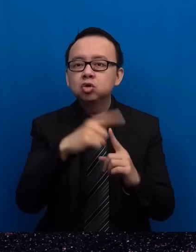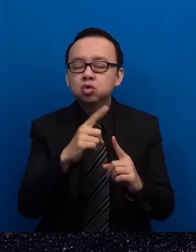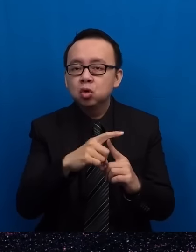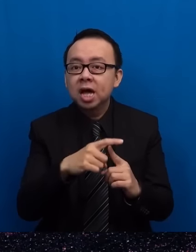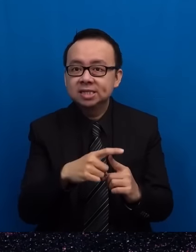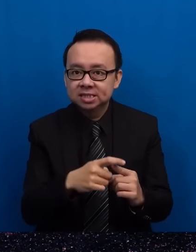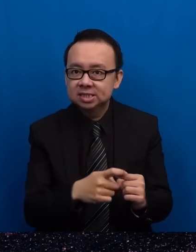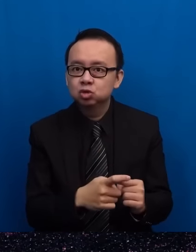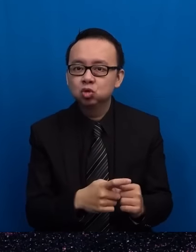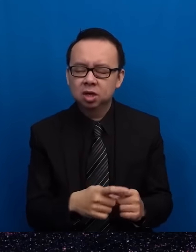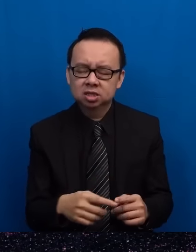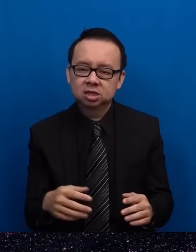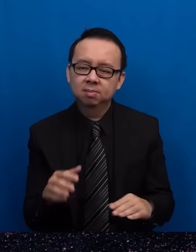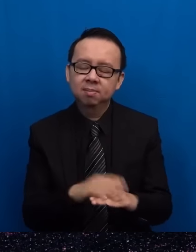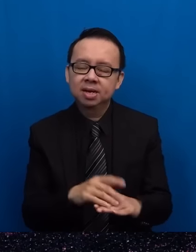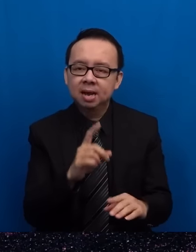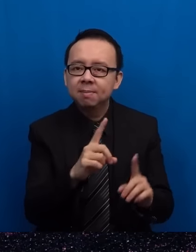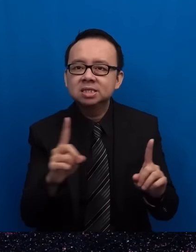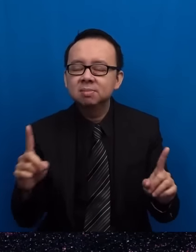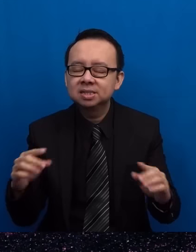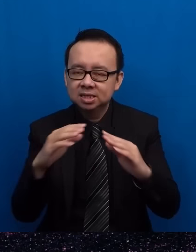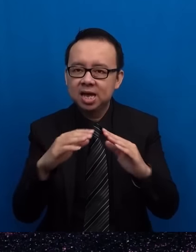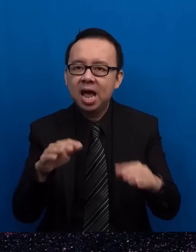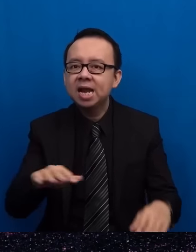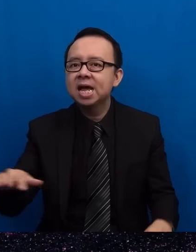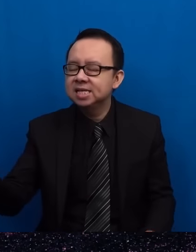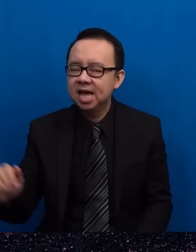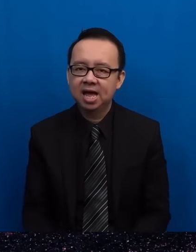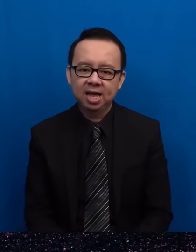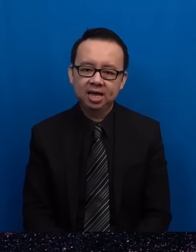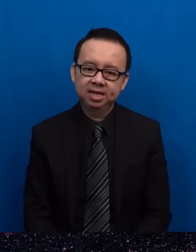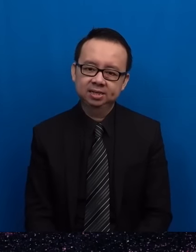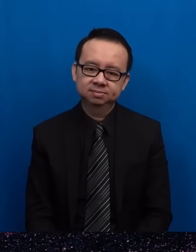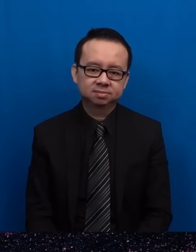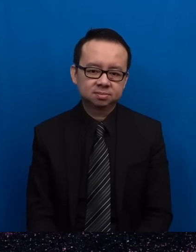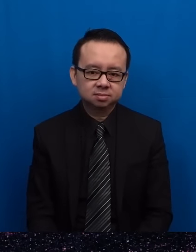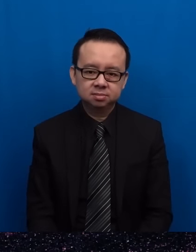rumah anak-anaknya. Suatu pesan sederhana, suatu info saja.